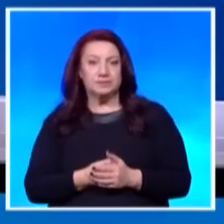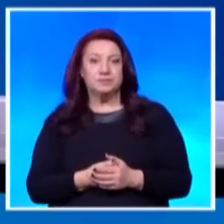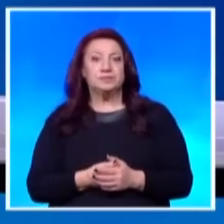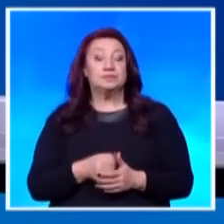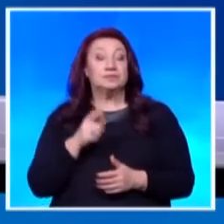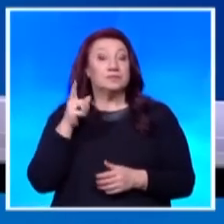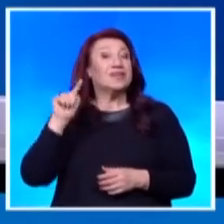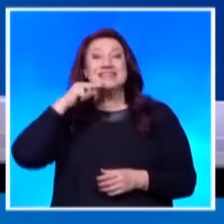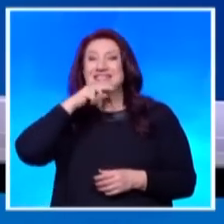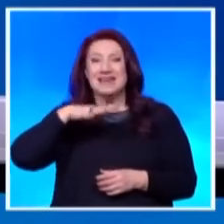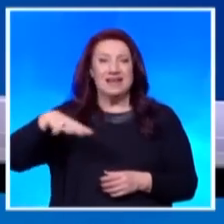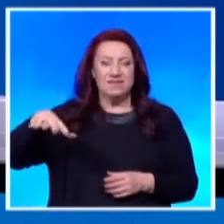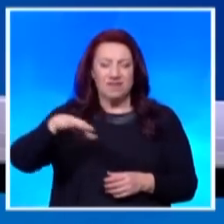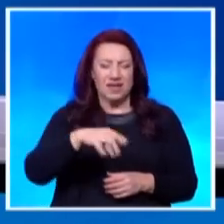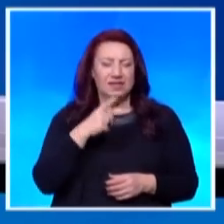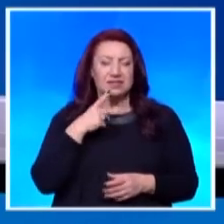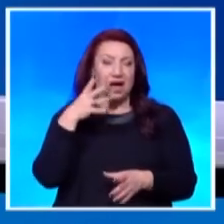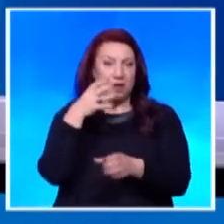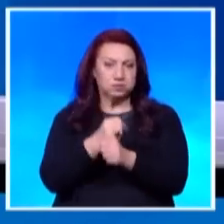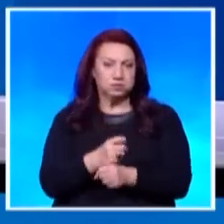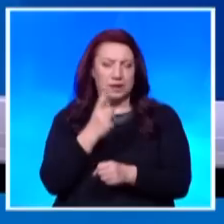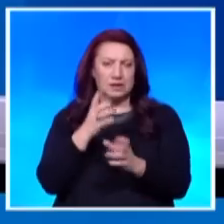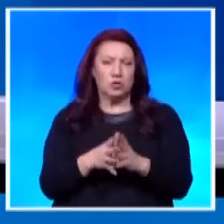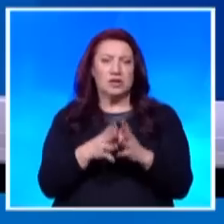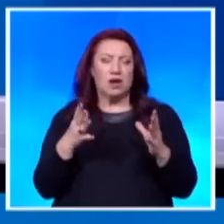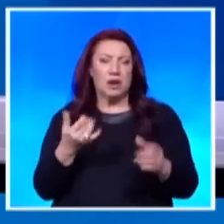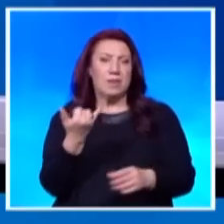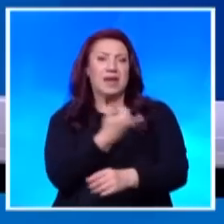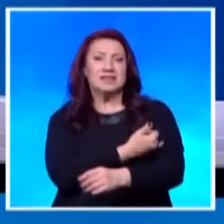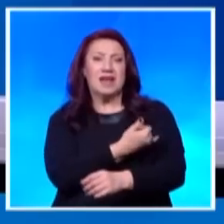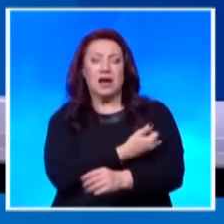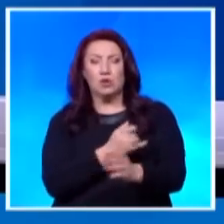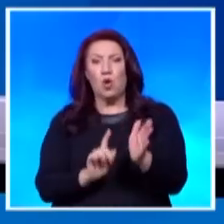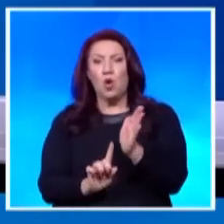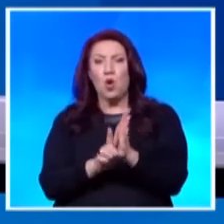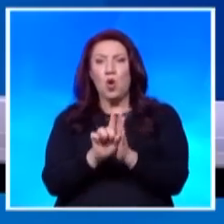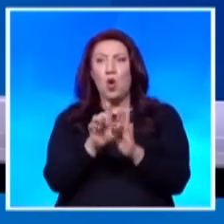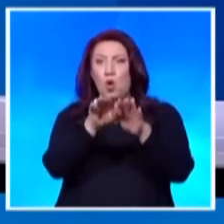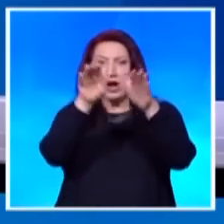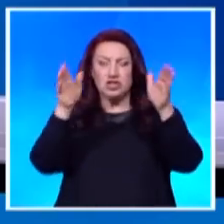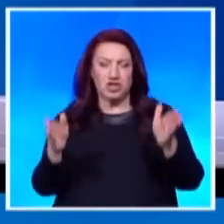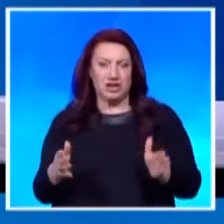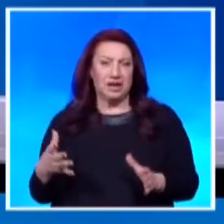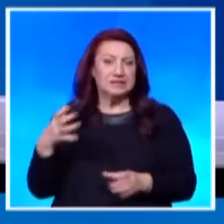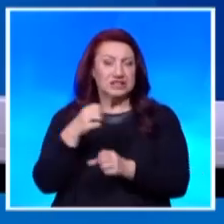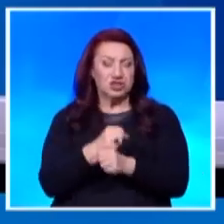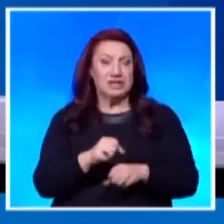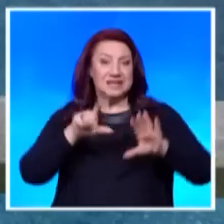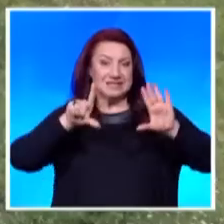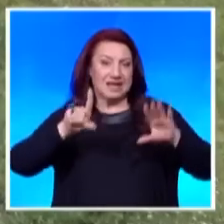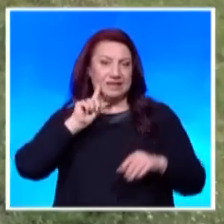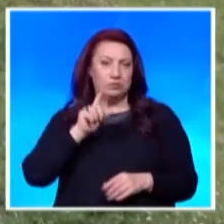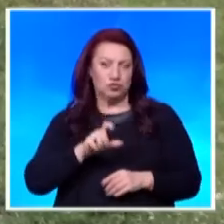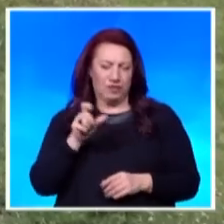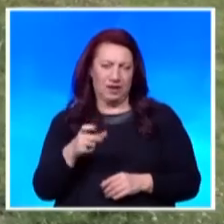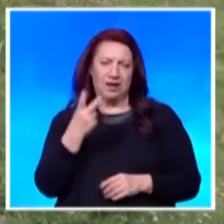една от най-големите наркоранжерии в страната. Задържани на място са 7 души, двама от които са криминално проявени.